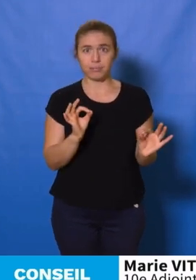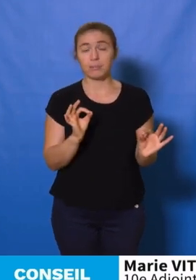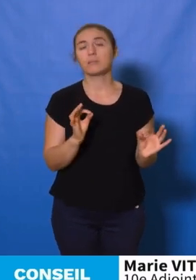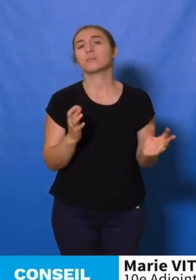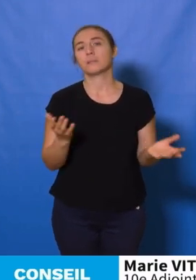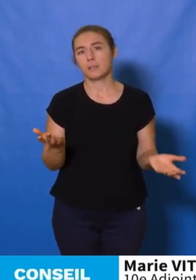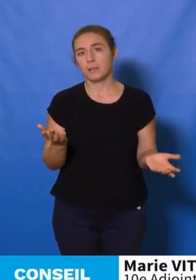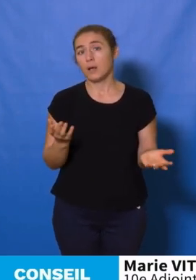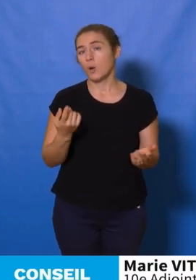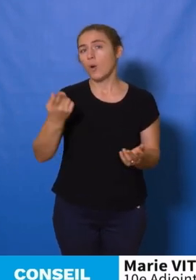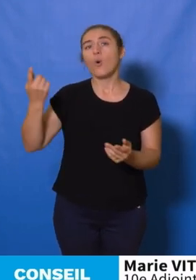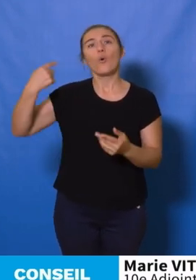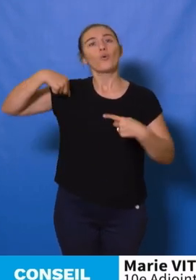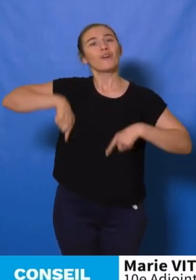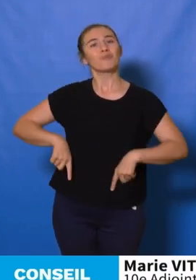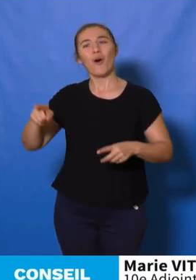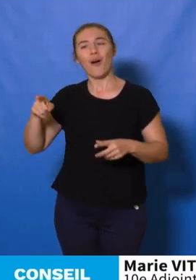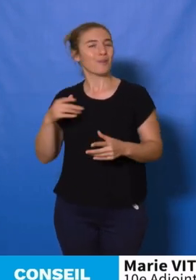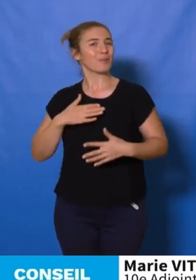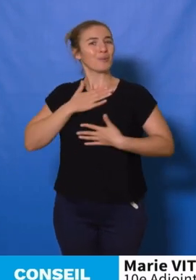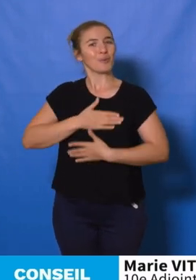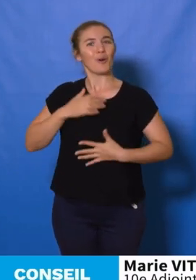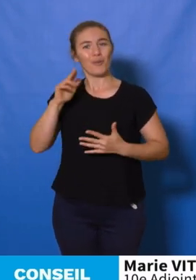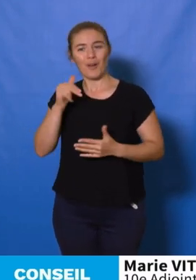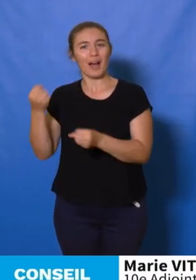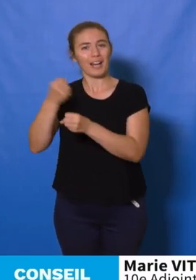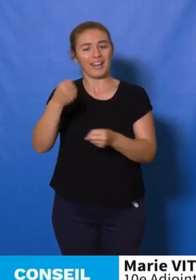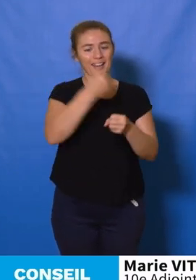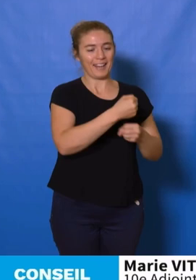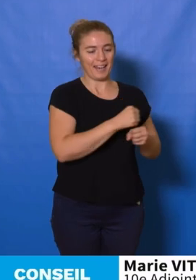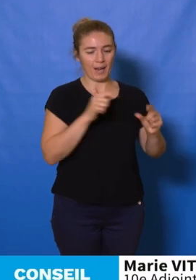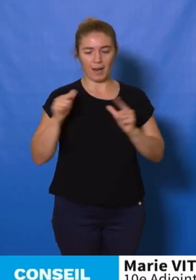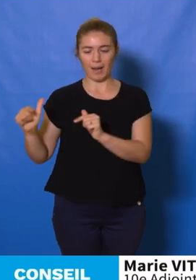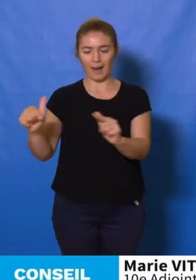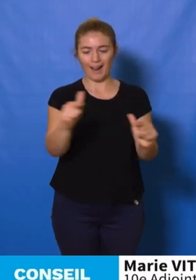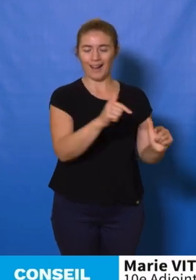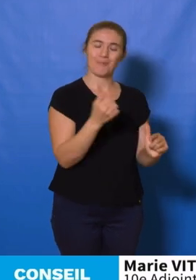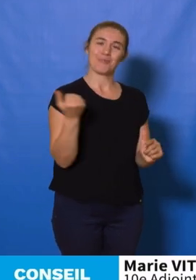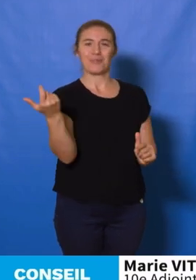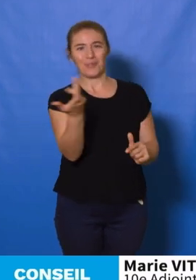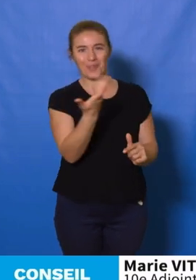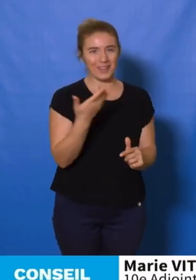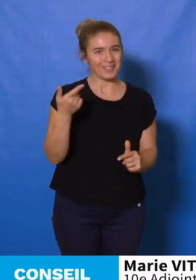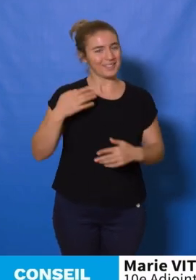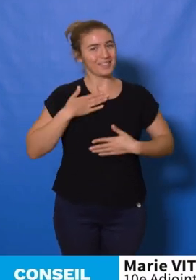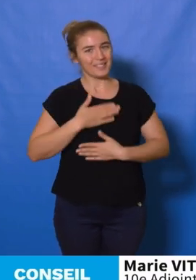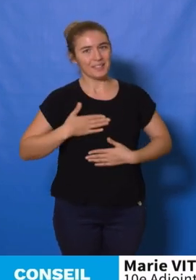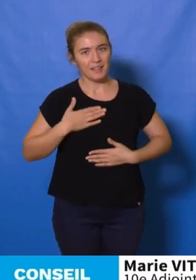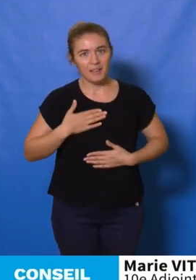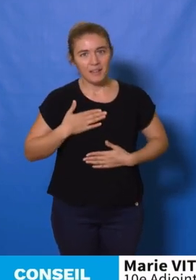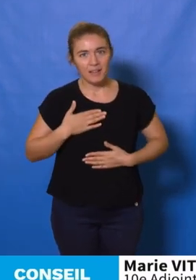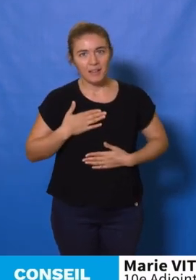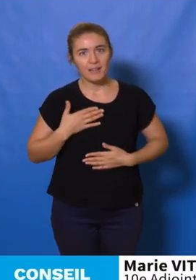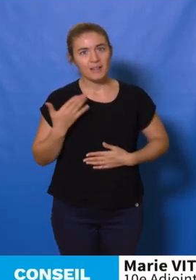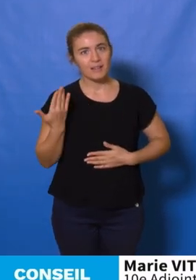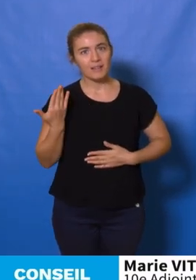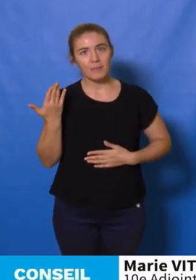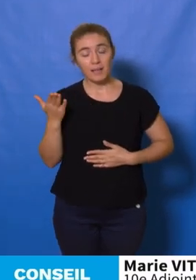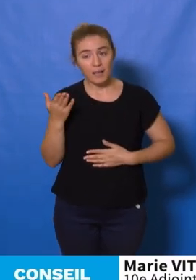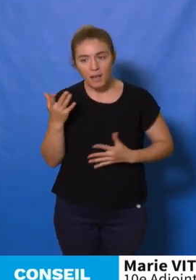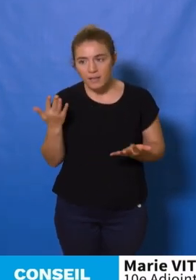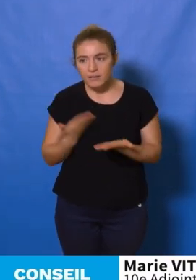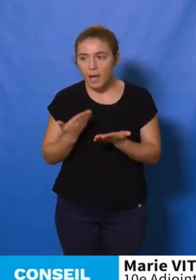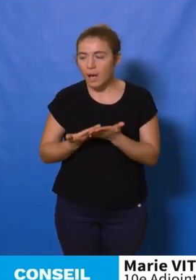réjouit de pouvoir en construire de nouveau sur son territoire, mais comment peut-on se féliciter d'avoir de nouveau ce type de